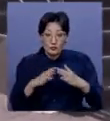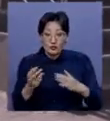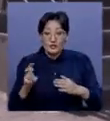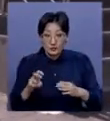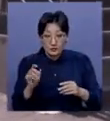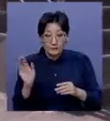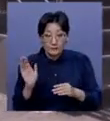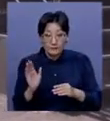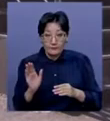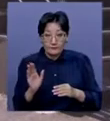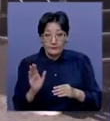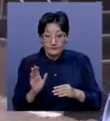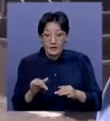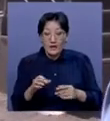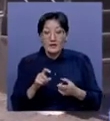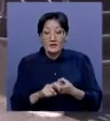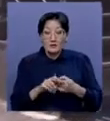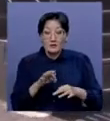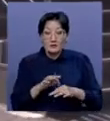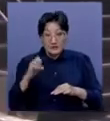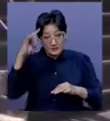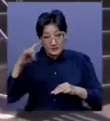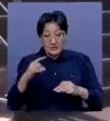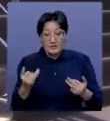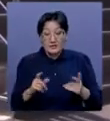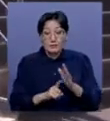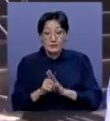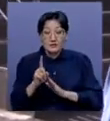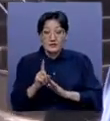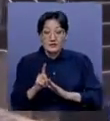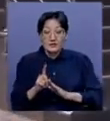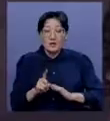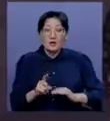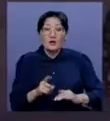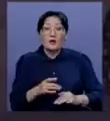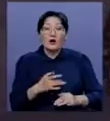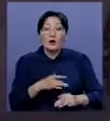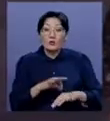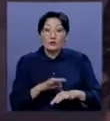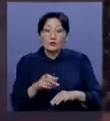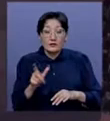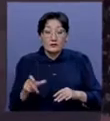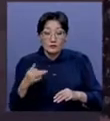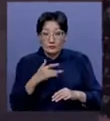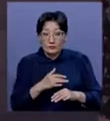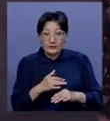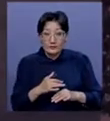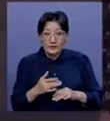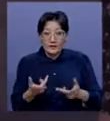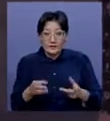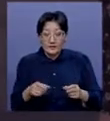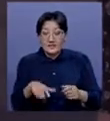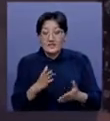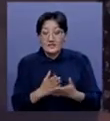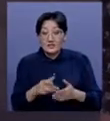Енді коронавирусты көріп қойсың. Біз Қазақстанға енді келдік-ау деймін. Масқара түрі жаман адамдарды көріп. Когда мы заходим в помещение, где есть